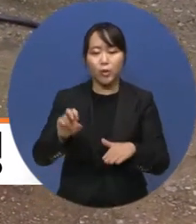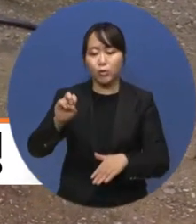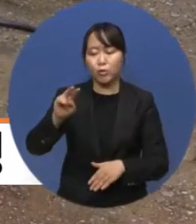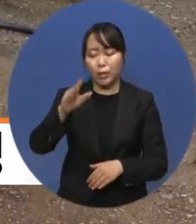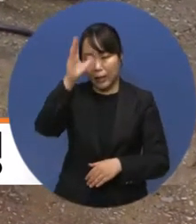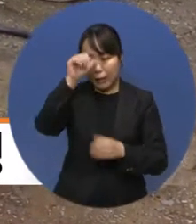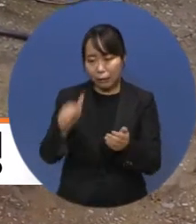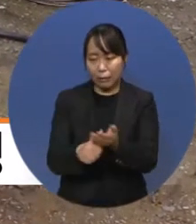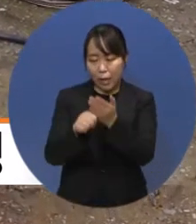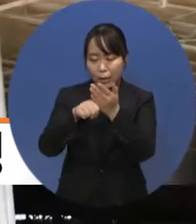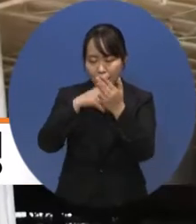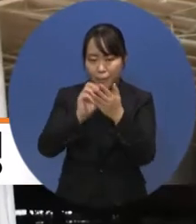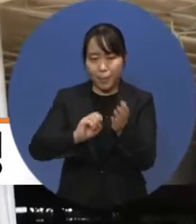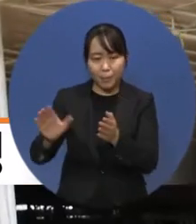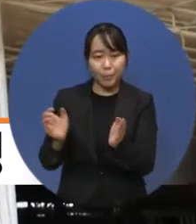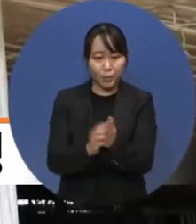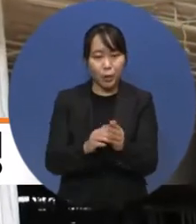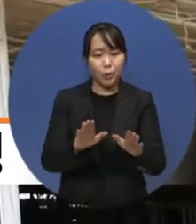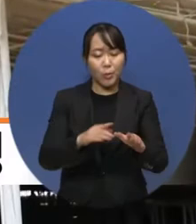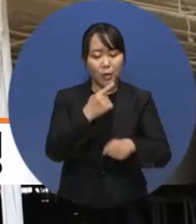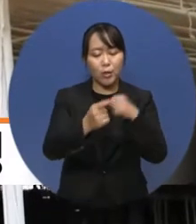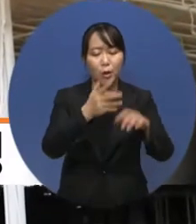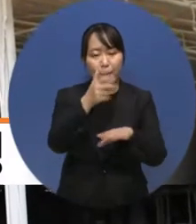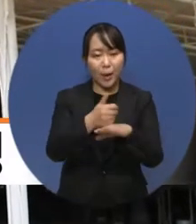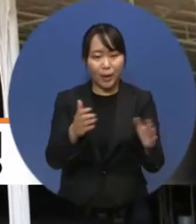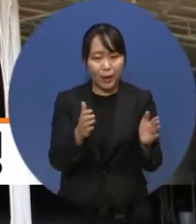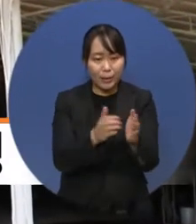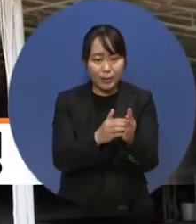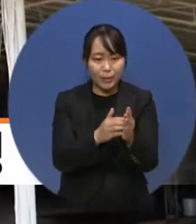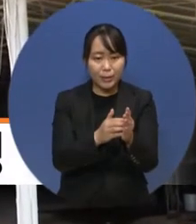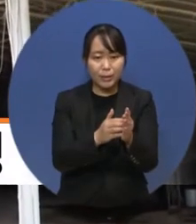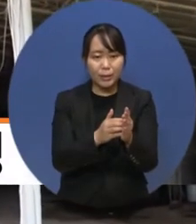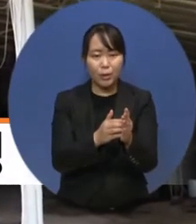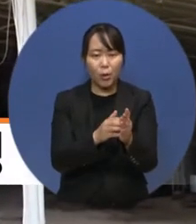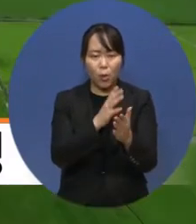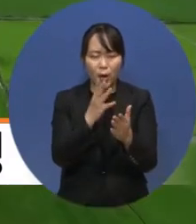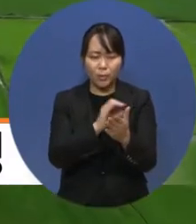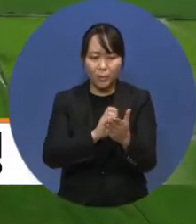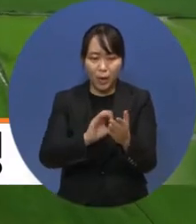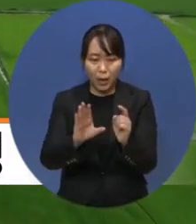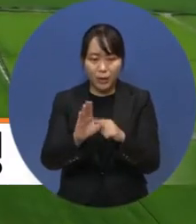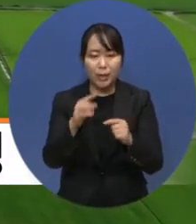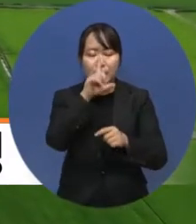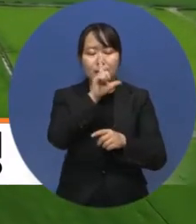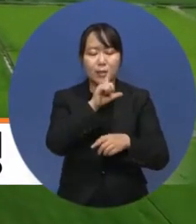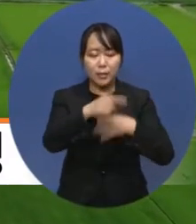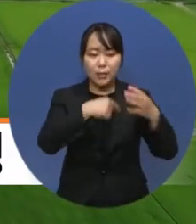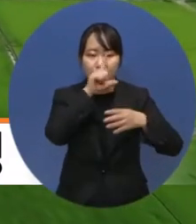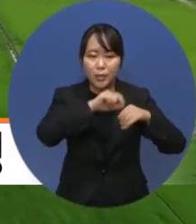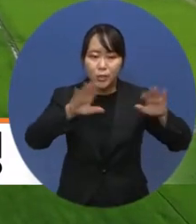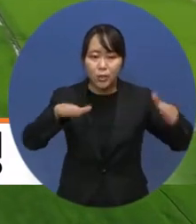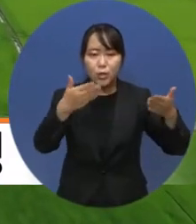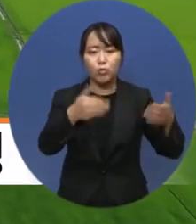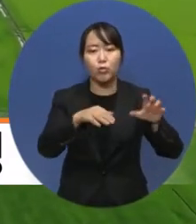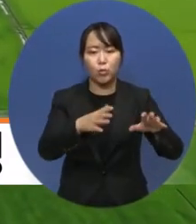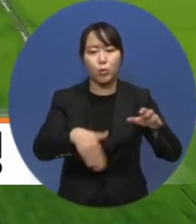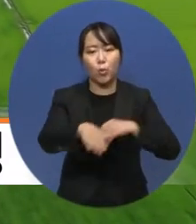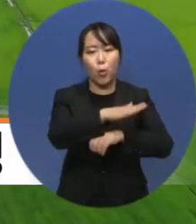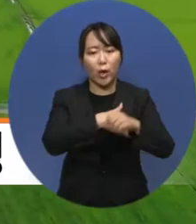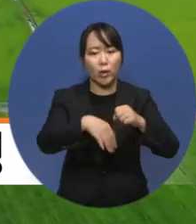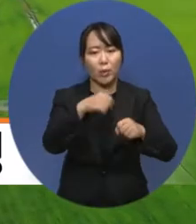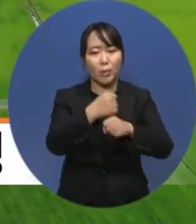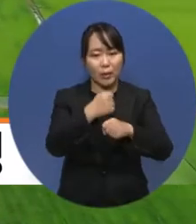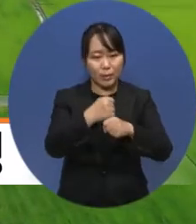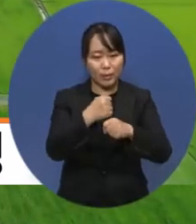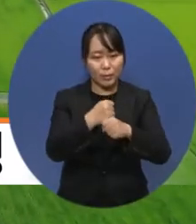철거 보상을 마친 데 이어 오는 연말까지 육계농장을 철거하고 철새 쉼터로 환경을 조성하는